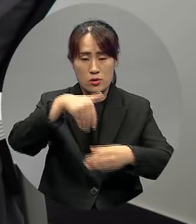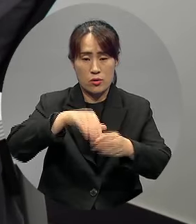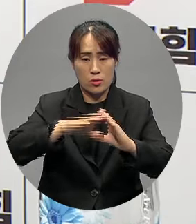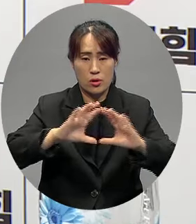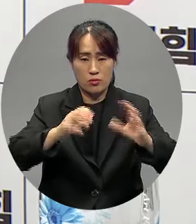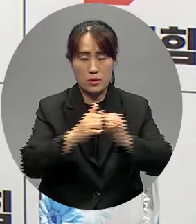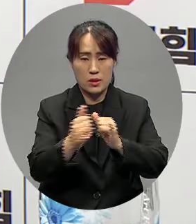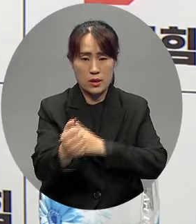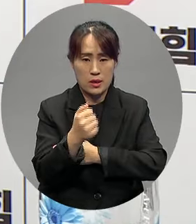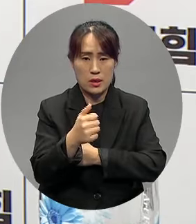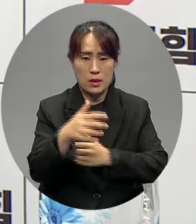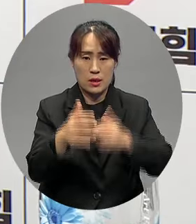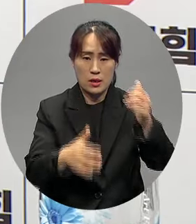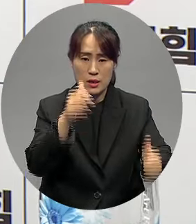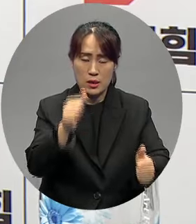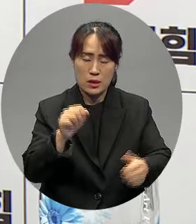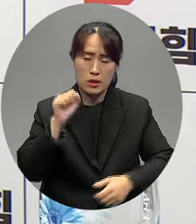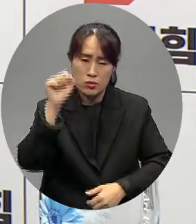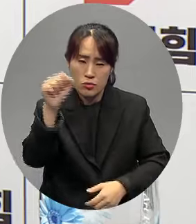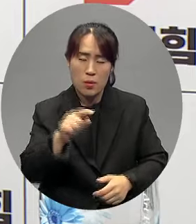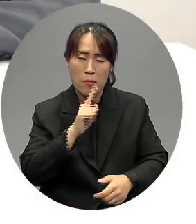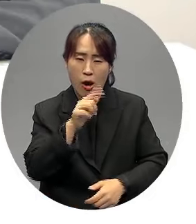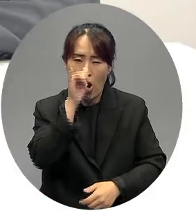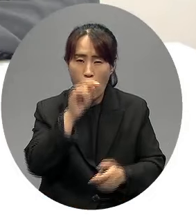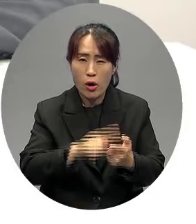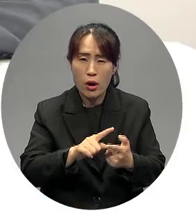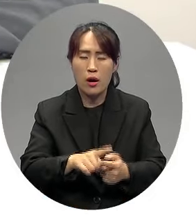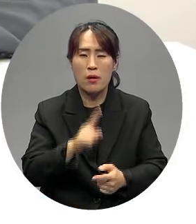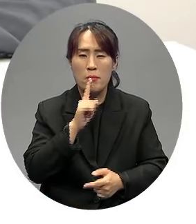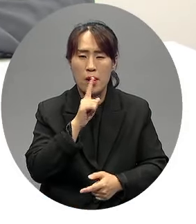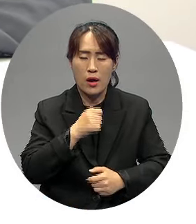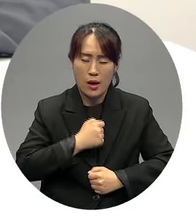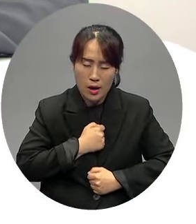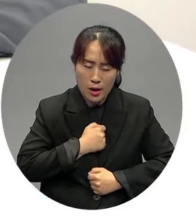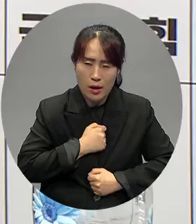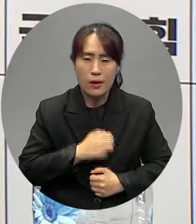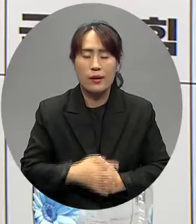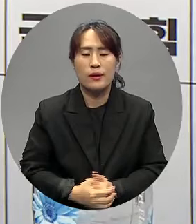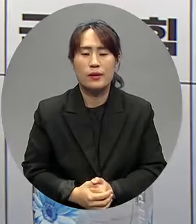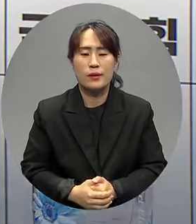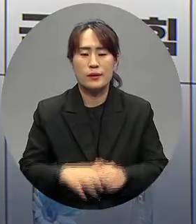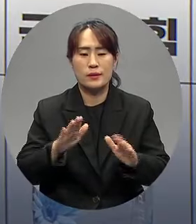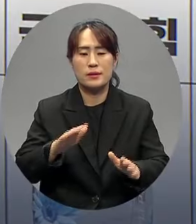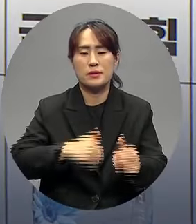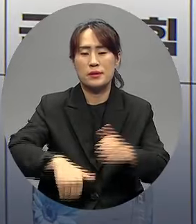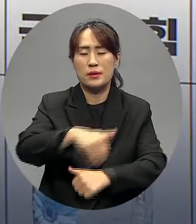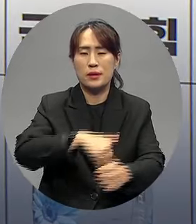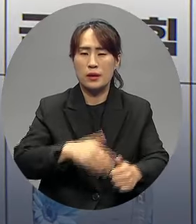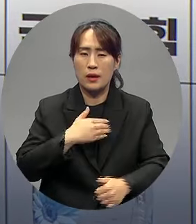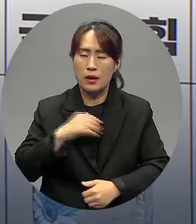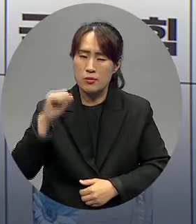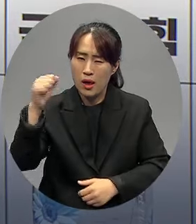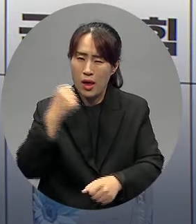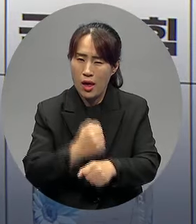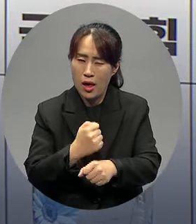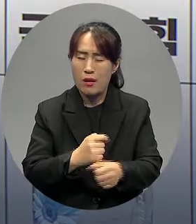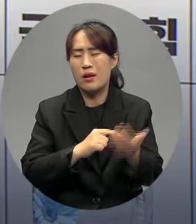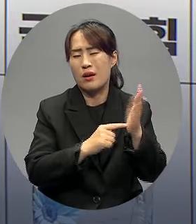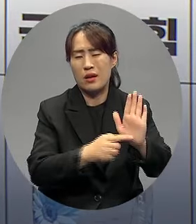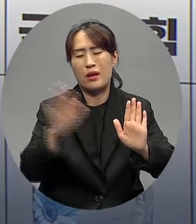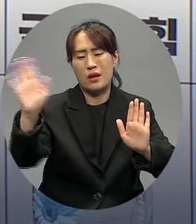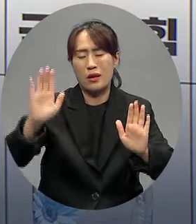국민의힘 단체장 후보군으로 거명되는 것에 대해선 말을 아꼈습니다. 지금 상황에서는 제가 뭐를 나간다는